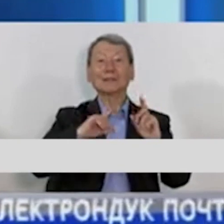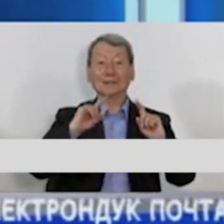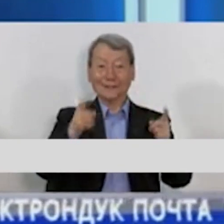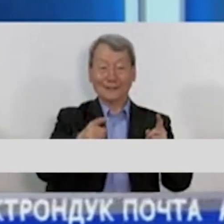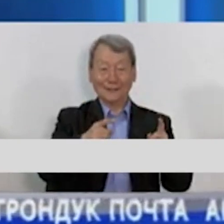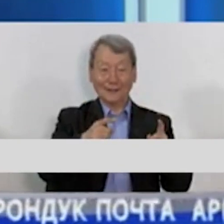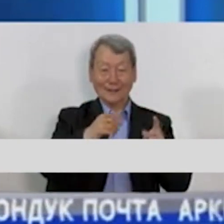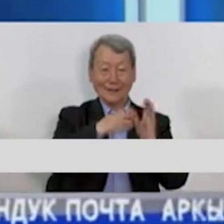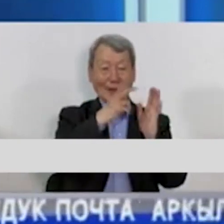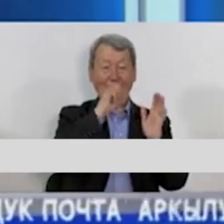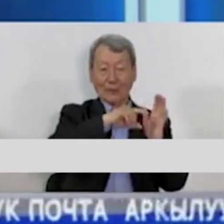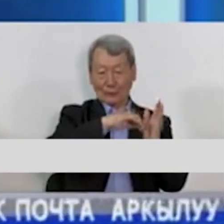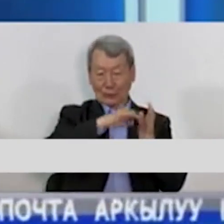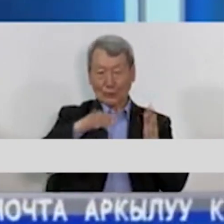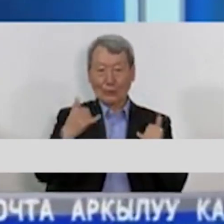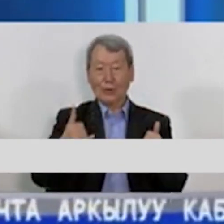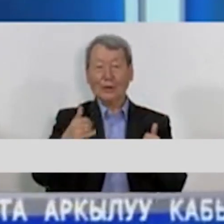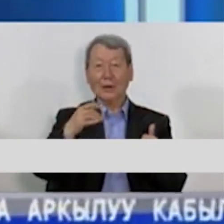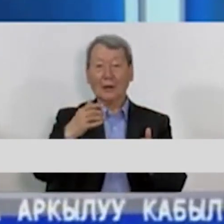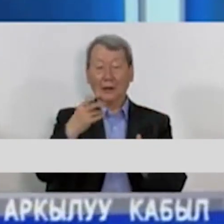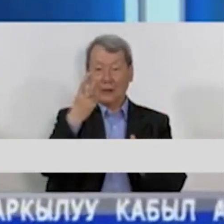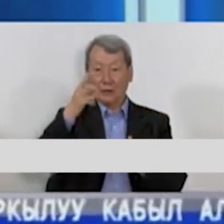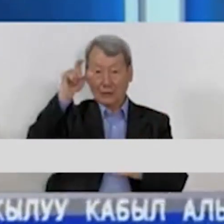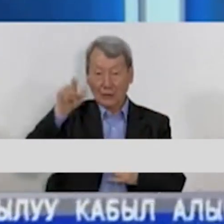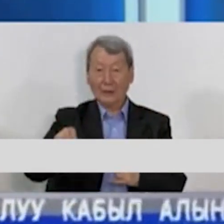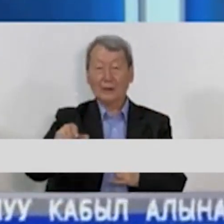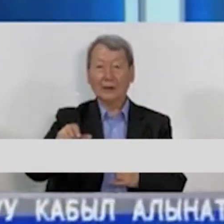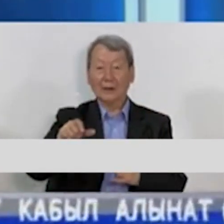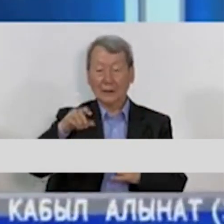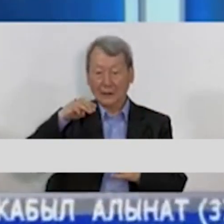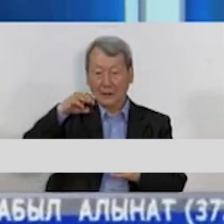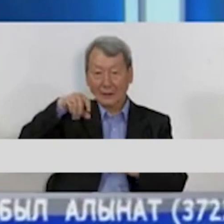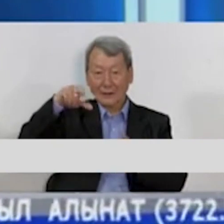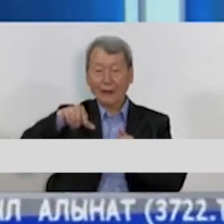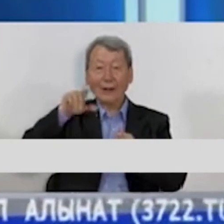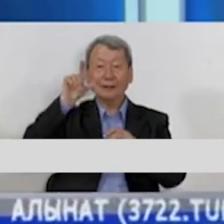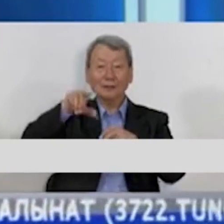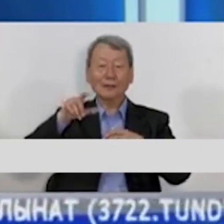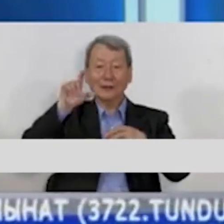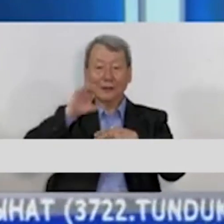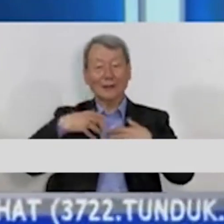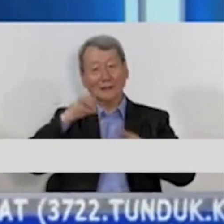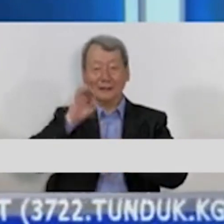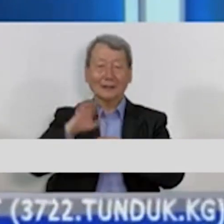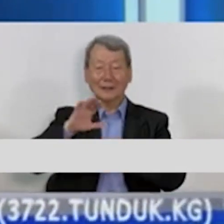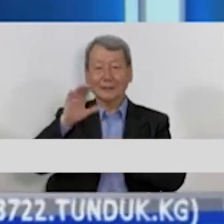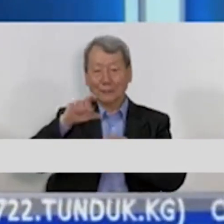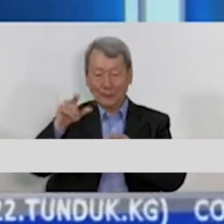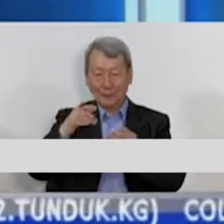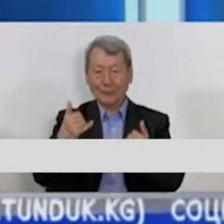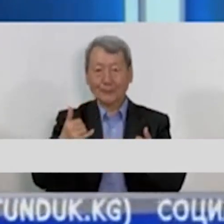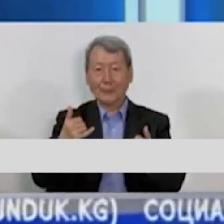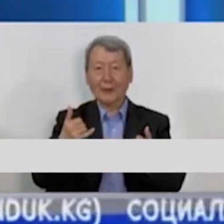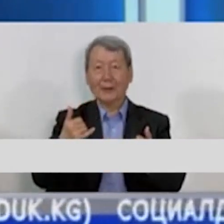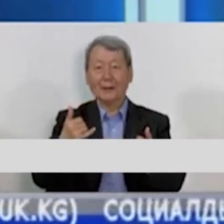тест өткөргөнбүз. Өткөргөн учурда 2 жарандын тесттери толук чыкпаган. Ошол учурда тилек каршы кебир